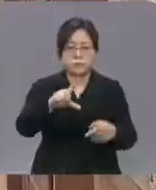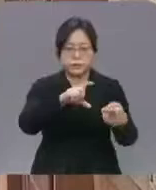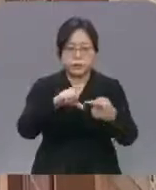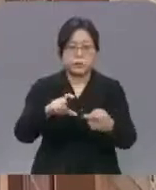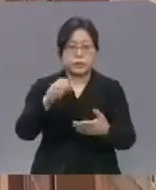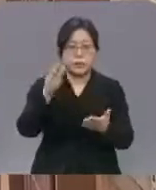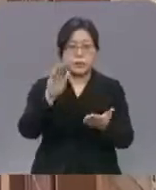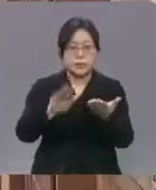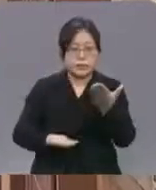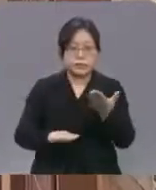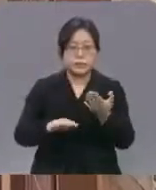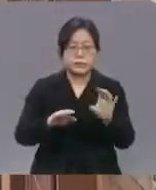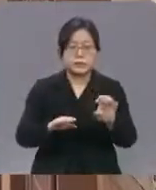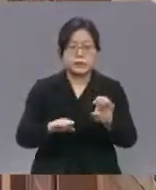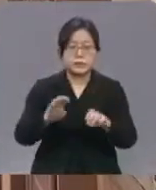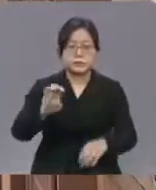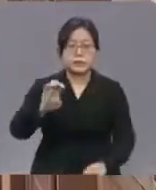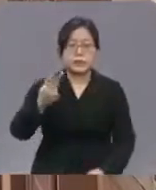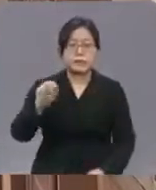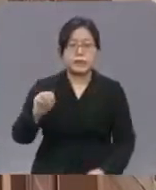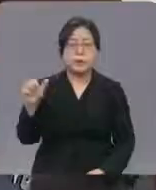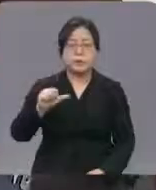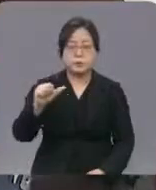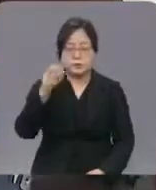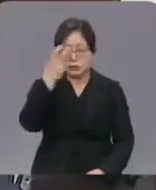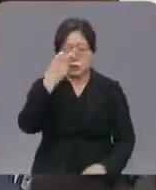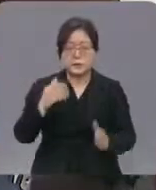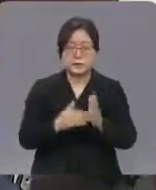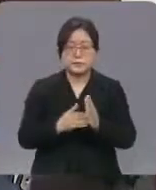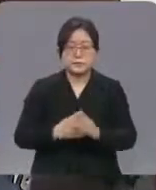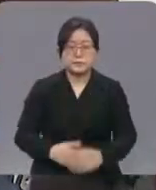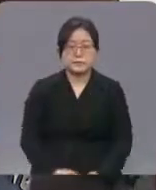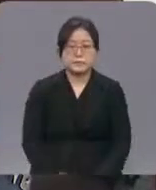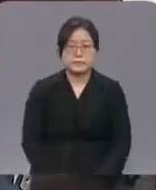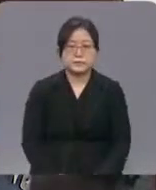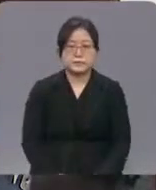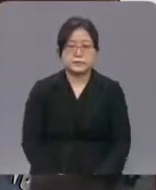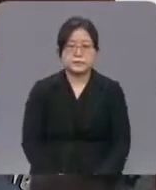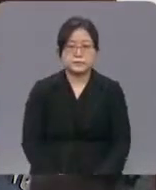평균보다 낮은 43만 5천 원으로 집계됐습니다.